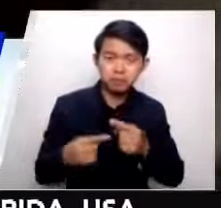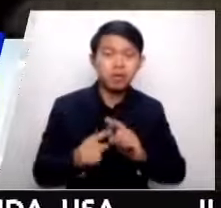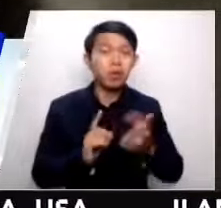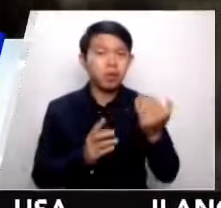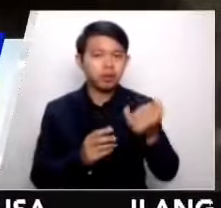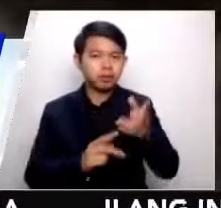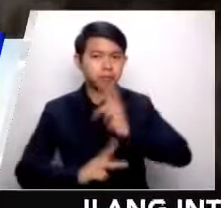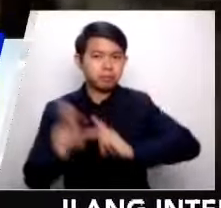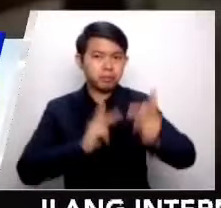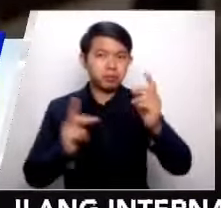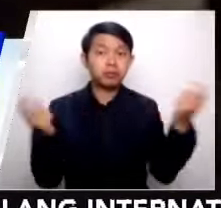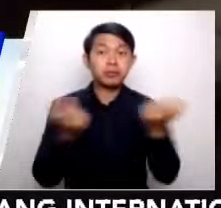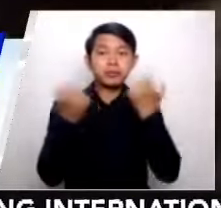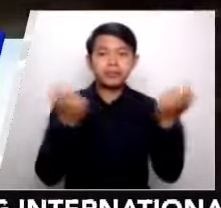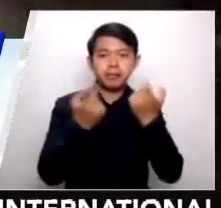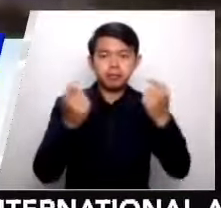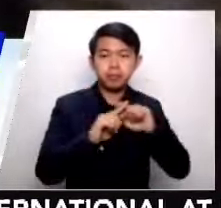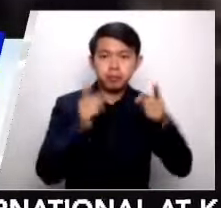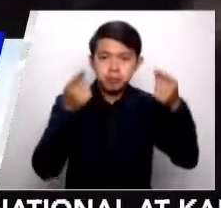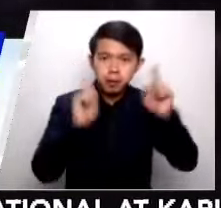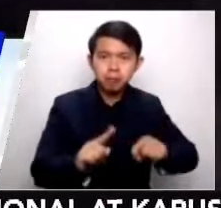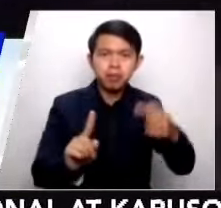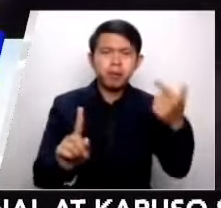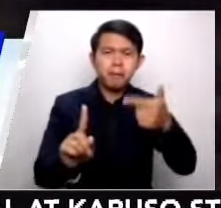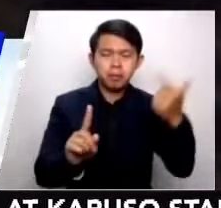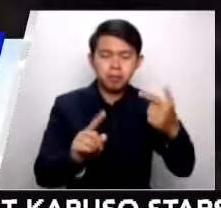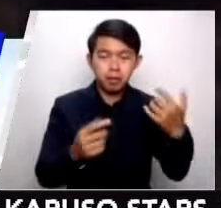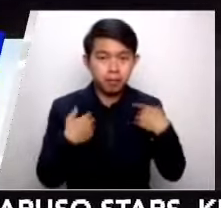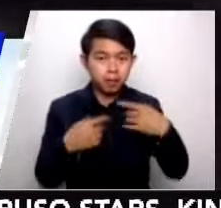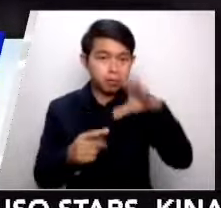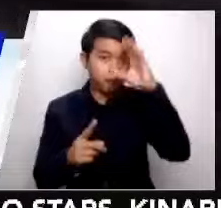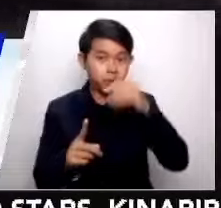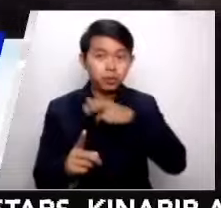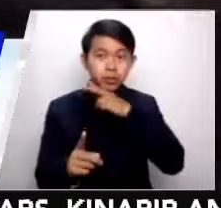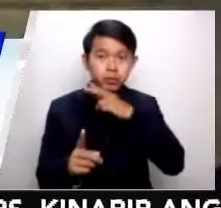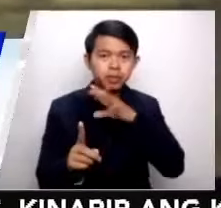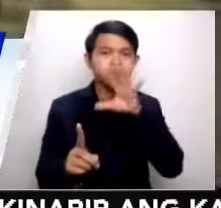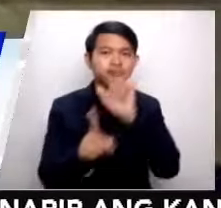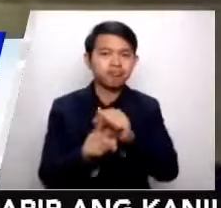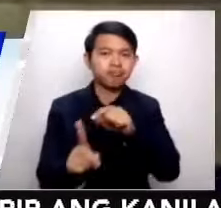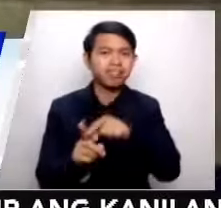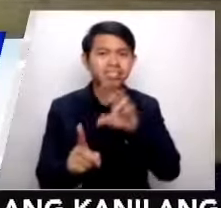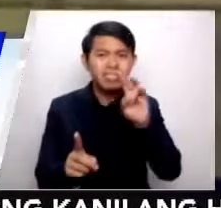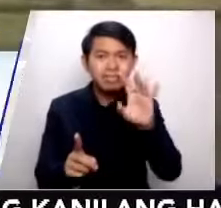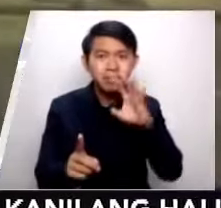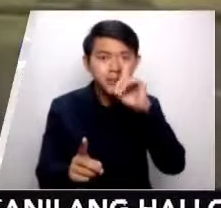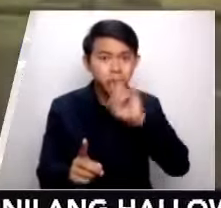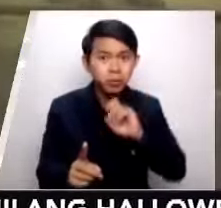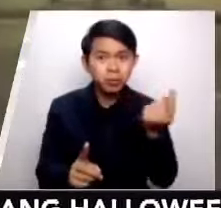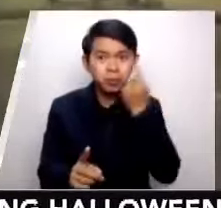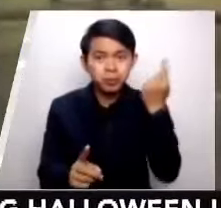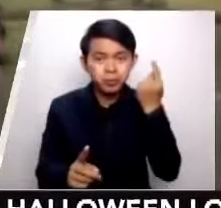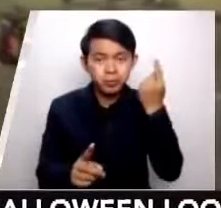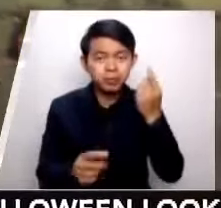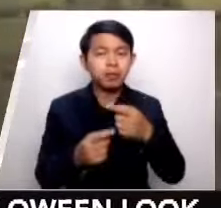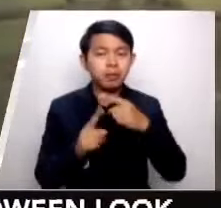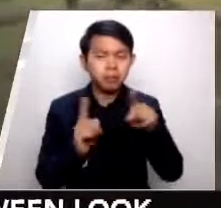sa downtown Orlando. Arestado na ang lalaking suspect na 17 anyos lang. Inaalam pa ang motibo sa